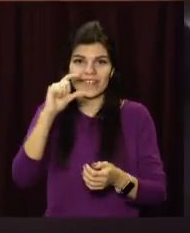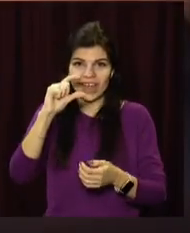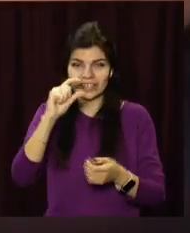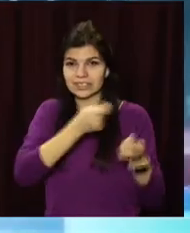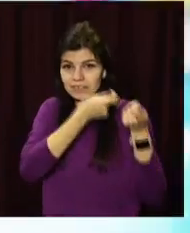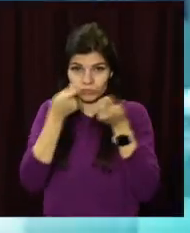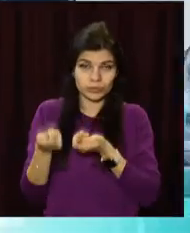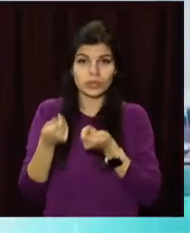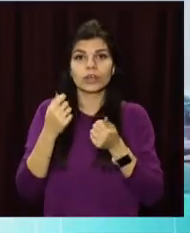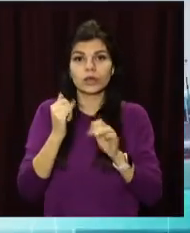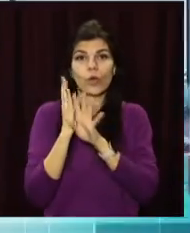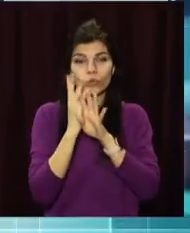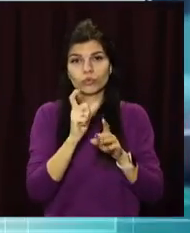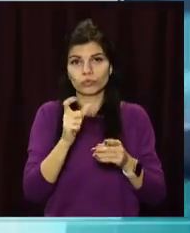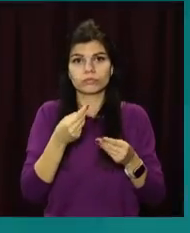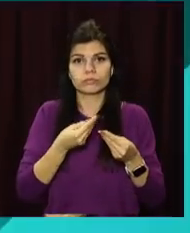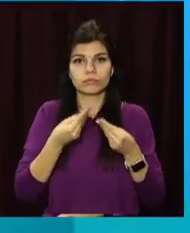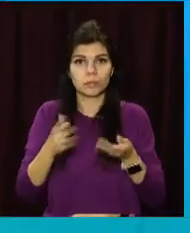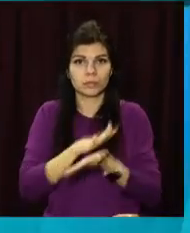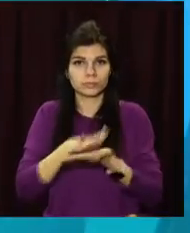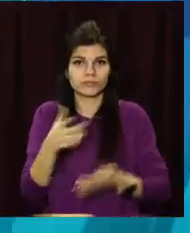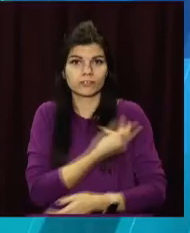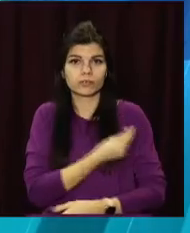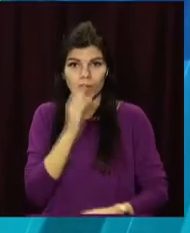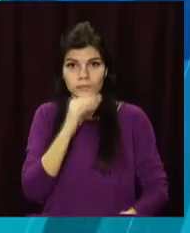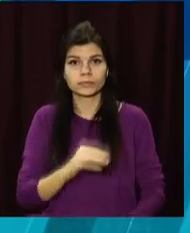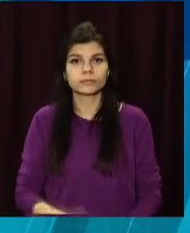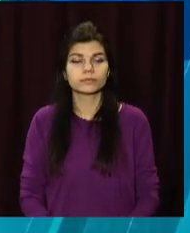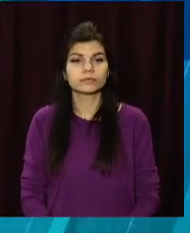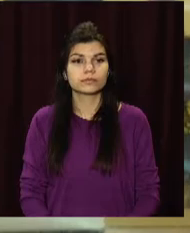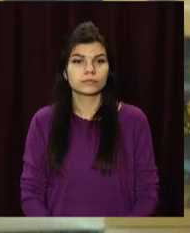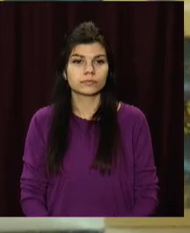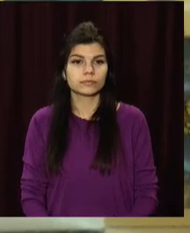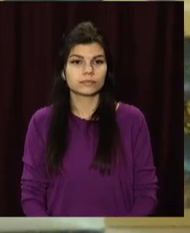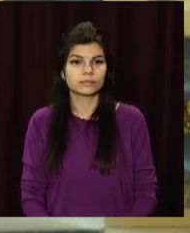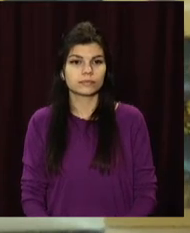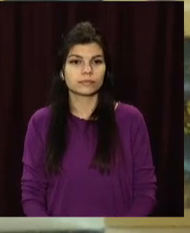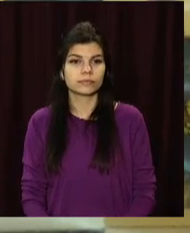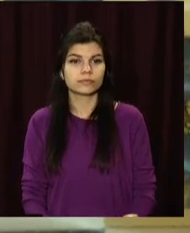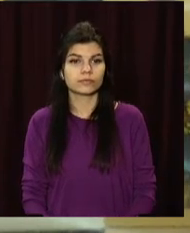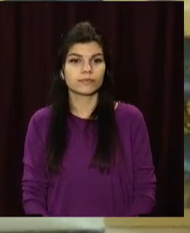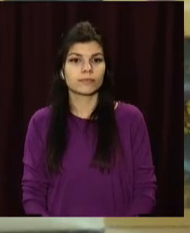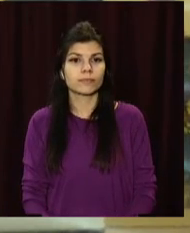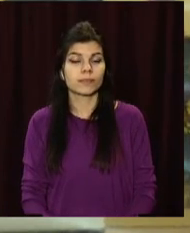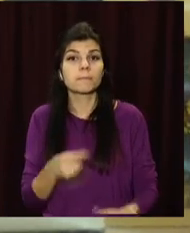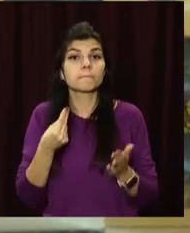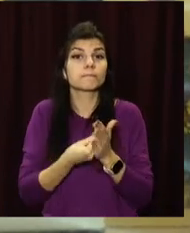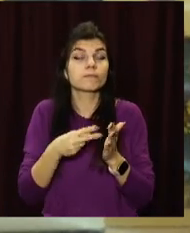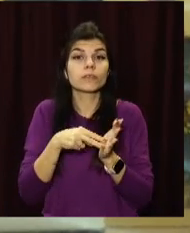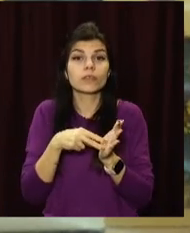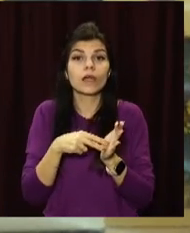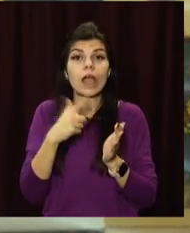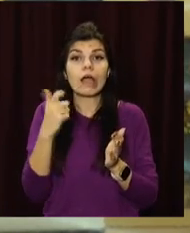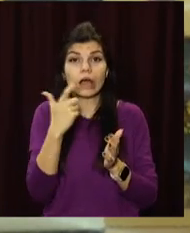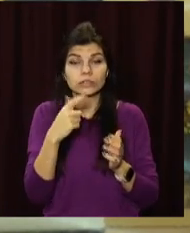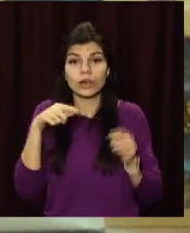ринок України. Вартість газу для населення з початку року зросла,